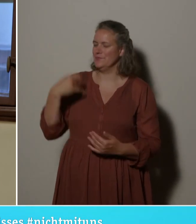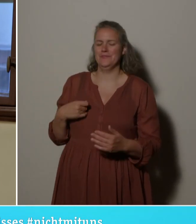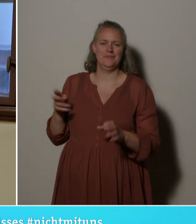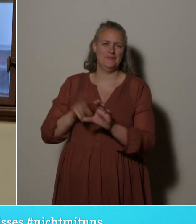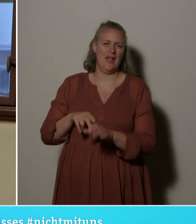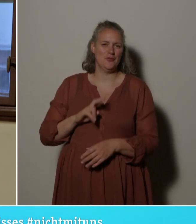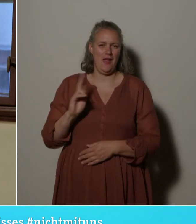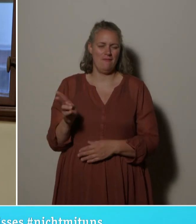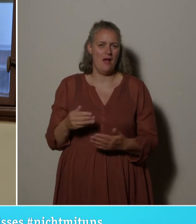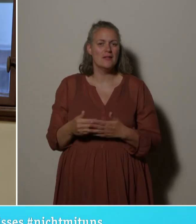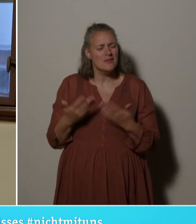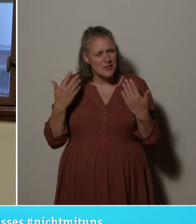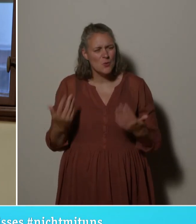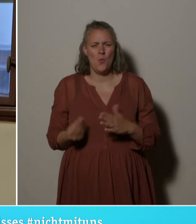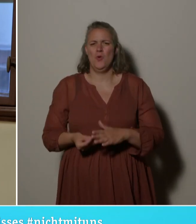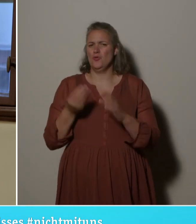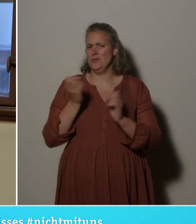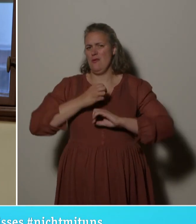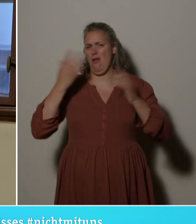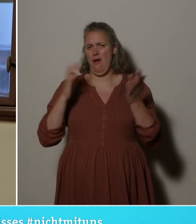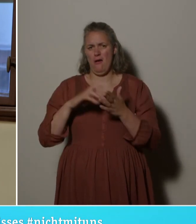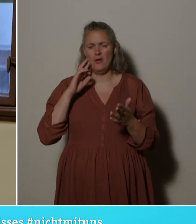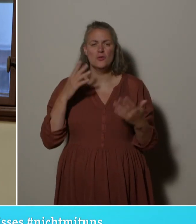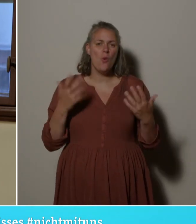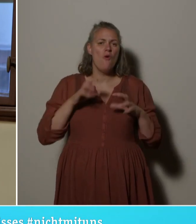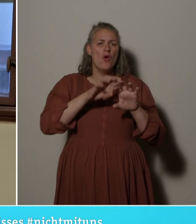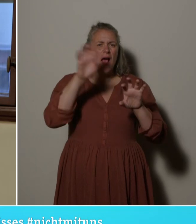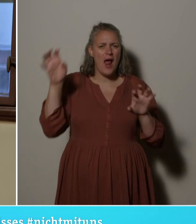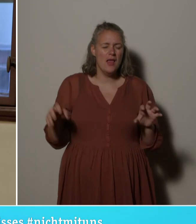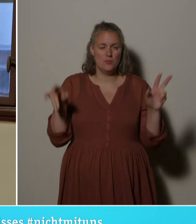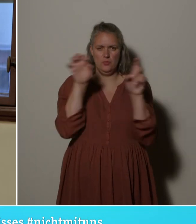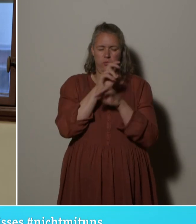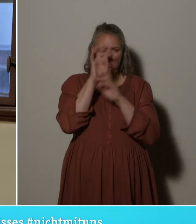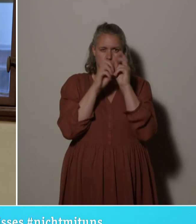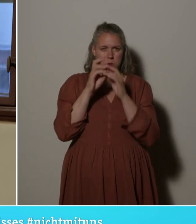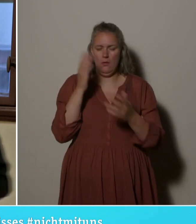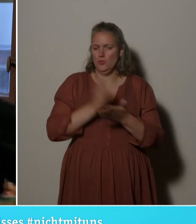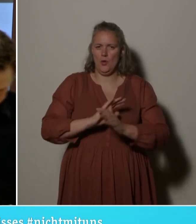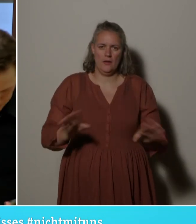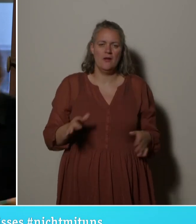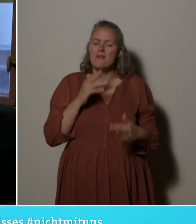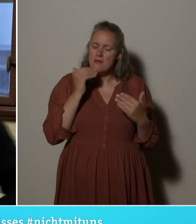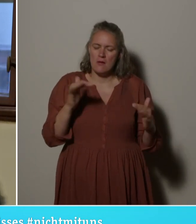auch genau das unterstützen, weil es diesen Föderalismus-Dschungel auch endlich mal beendet. Vielen Dank.